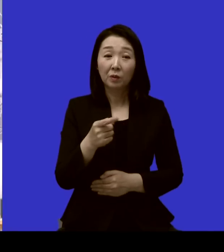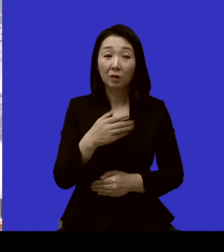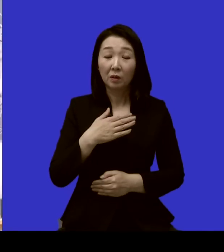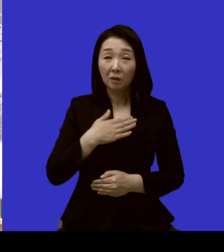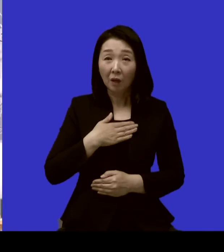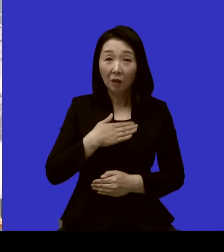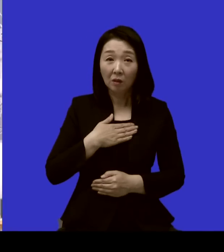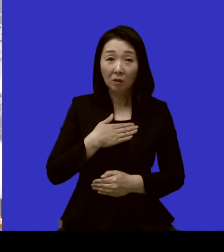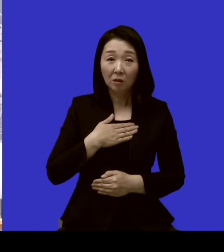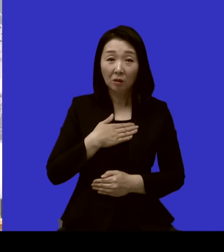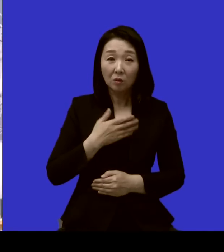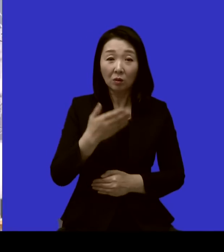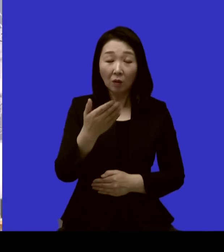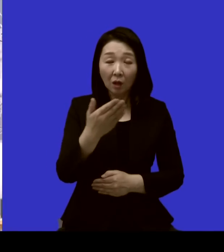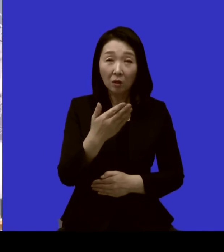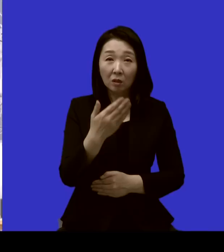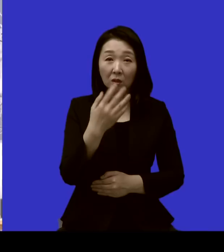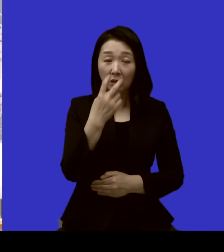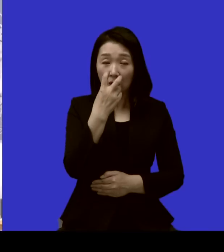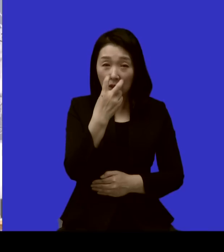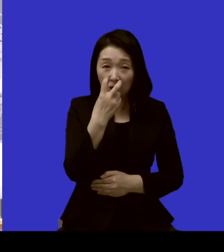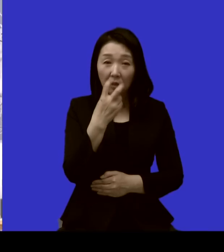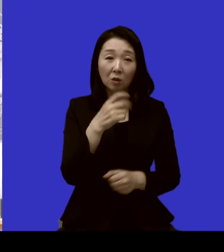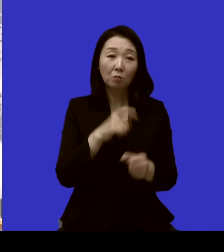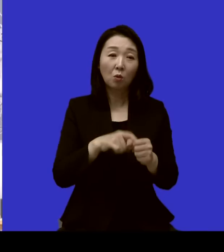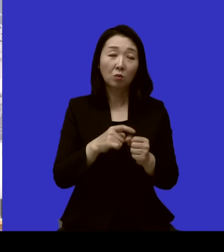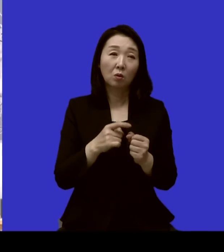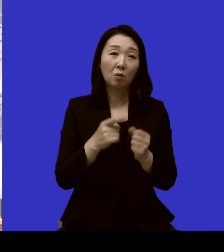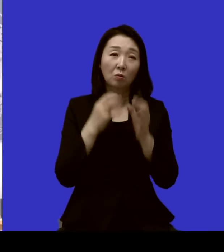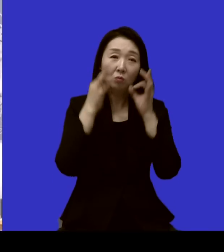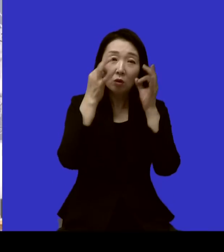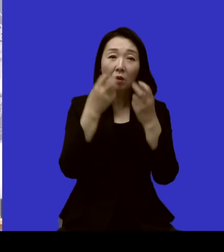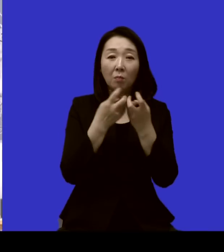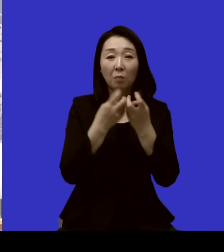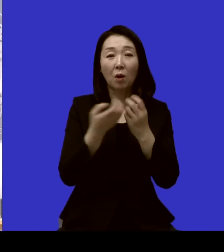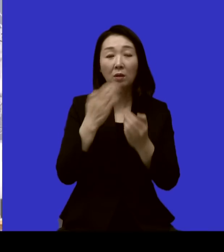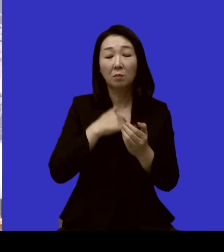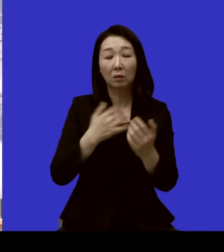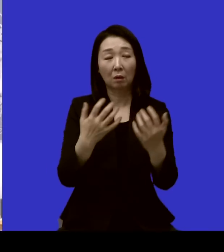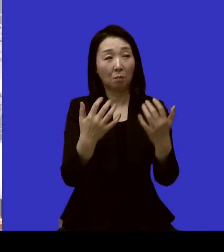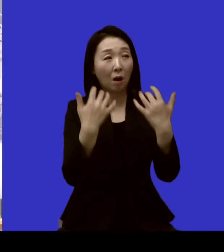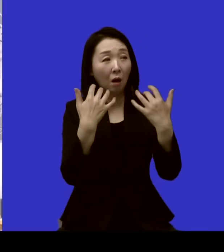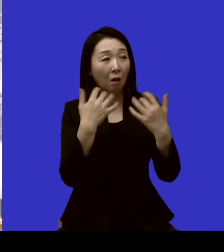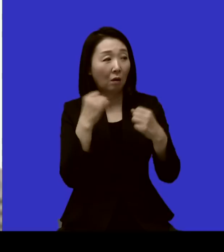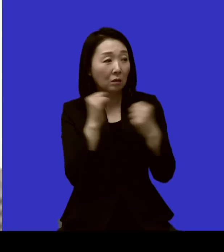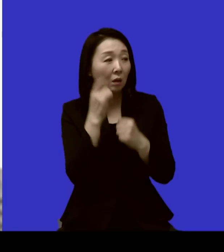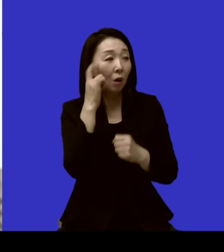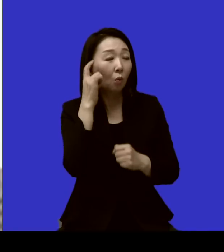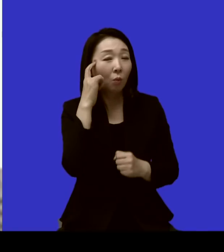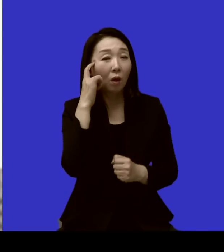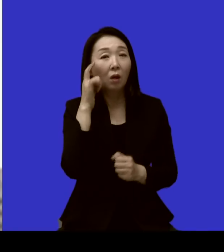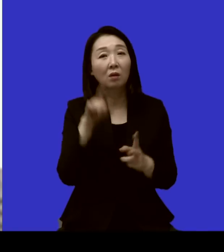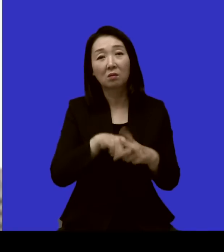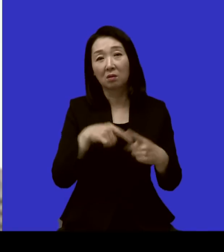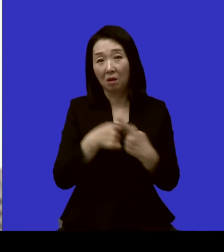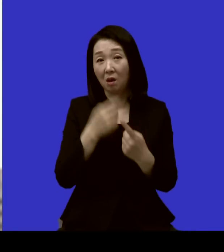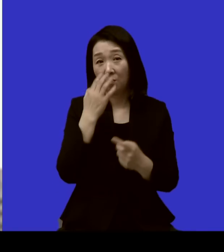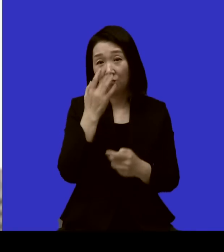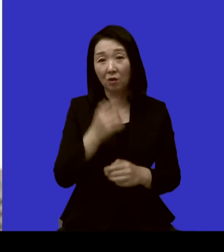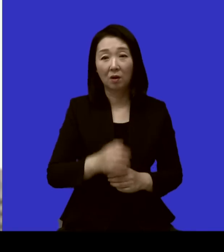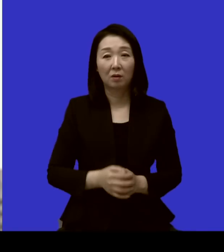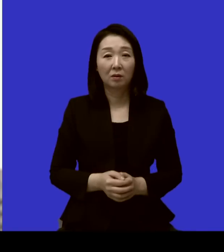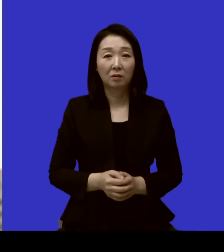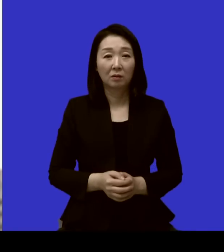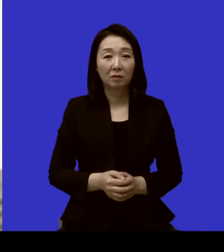최선의 방법인데 예. 왜 나에 대해서 이렇게 좀 비난과 냉대의 시선을 보내는지 그게 또 이해가 안 됐고 예.